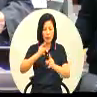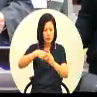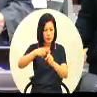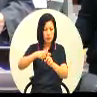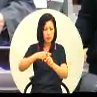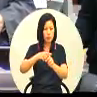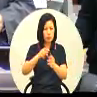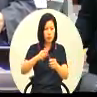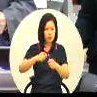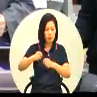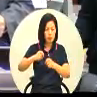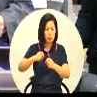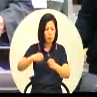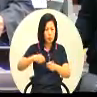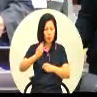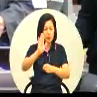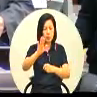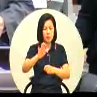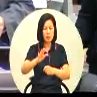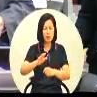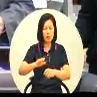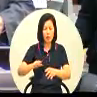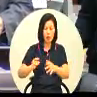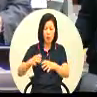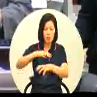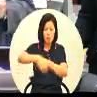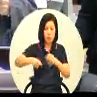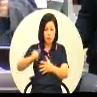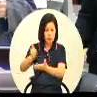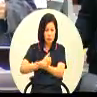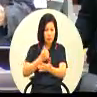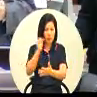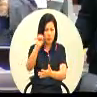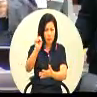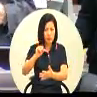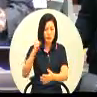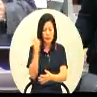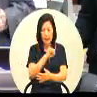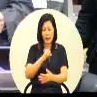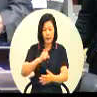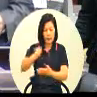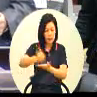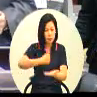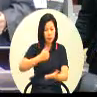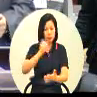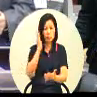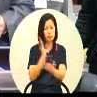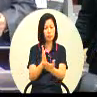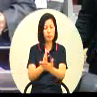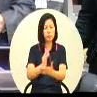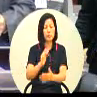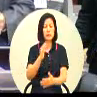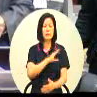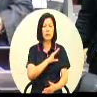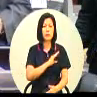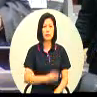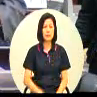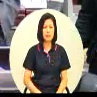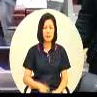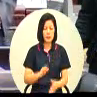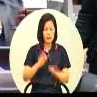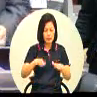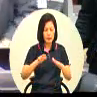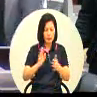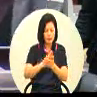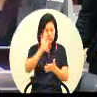不能进口，台湾当然不能进口，所以我想我们的立场非常清楚，现在未来都是